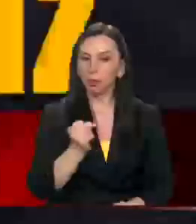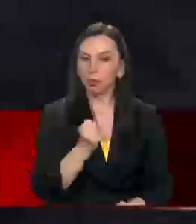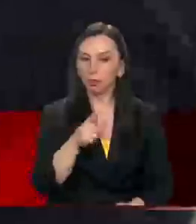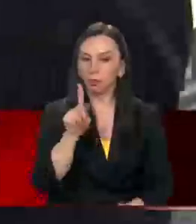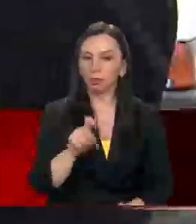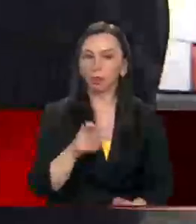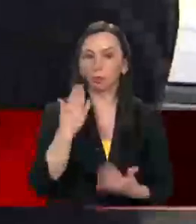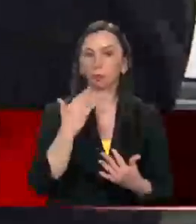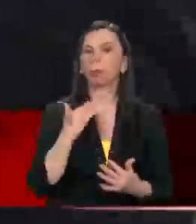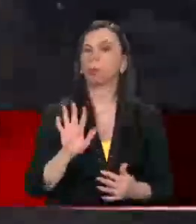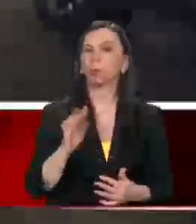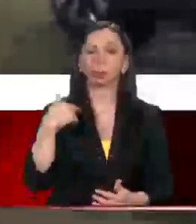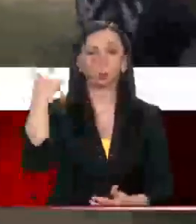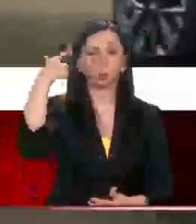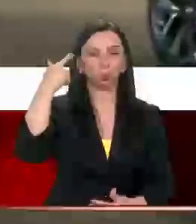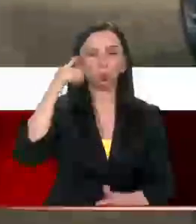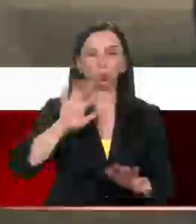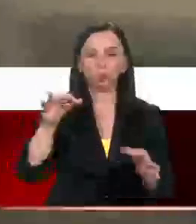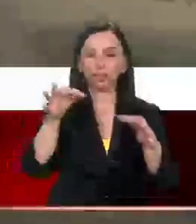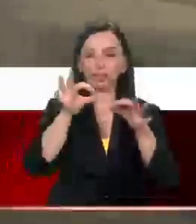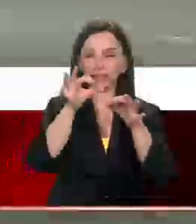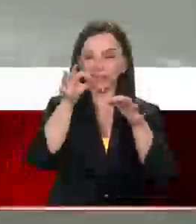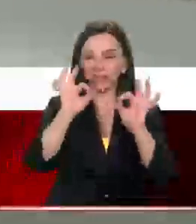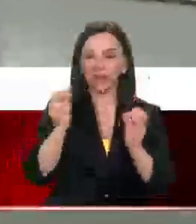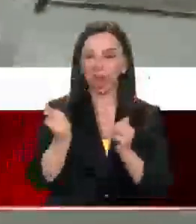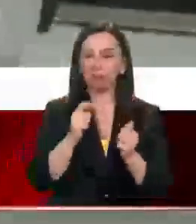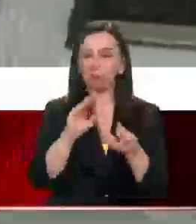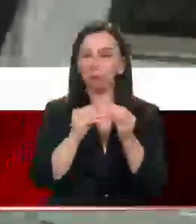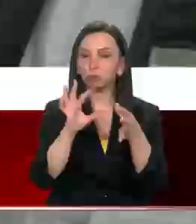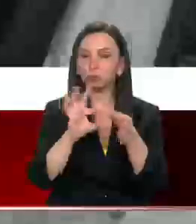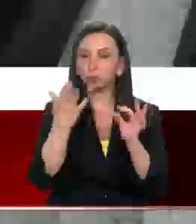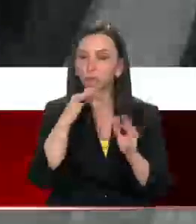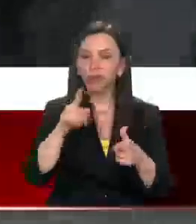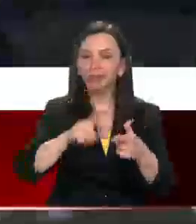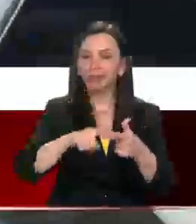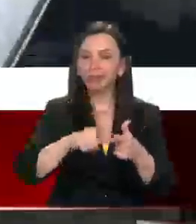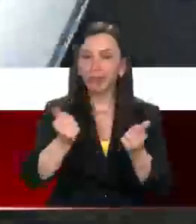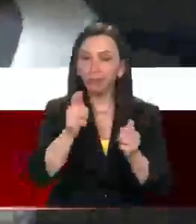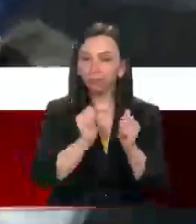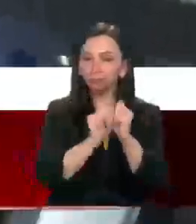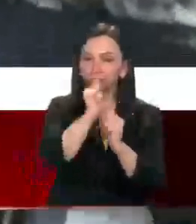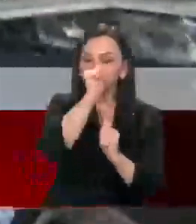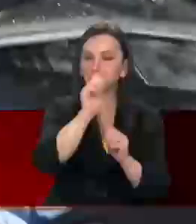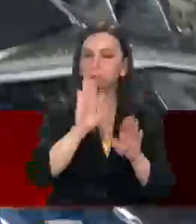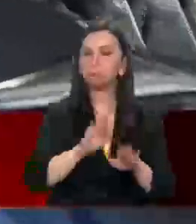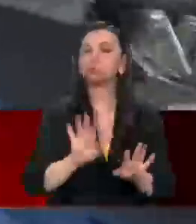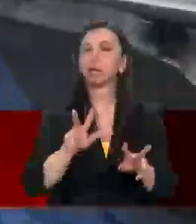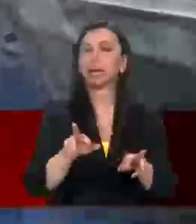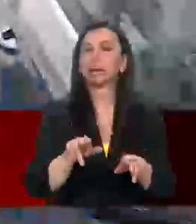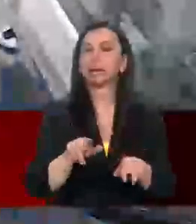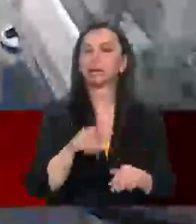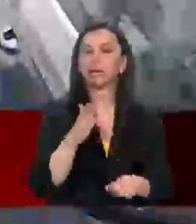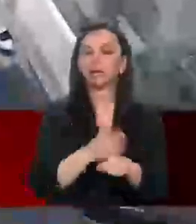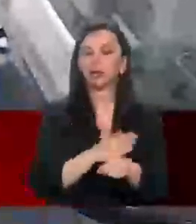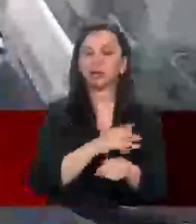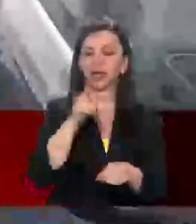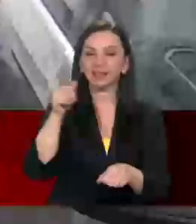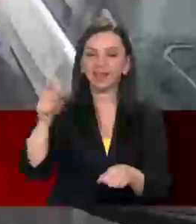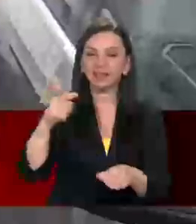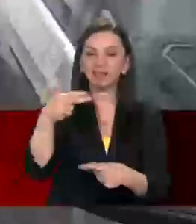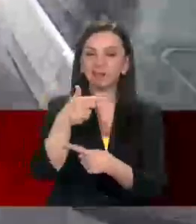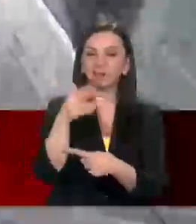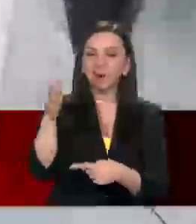misiniz? Yok yani şu an düşünmüyoruz. Sıfır araç sorunu çözülemeden ikinci eldeki fiyat artışı durmayacak gibi. Vatandaşımız bayiye gidiyor,